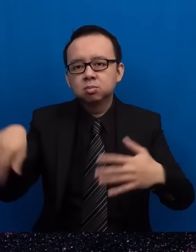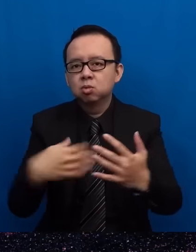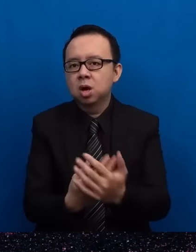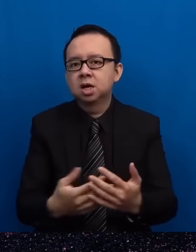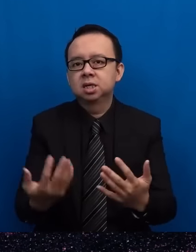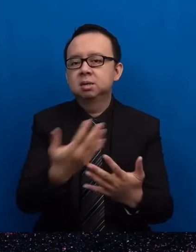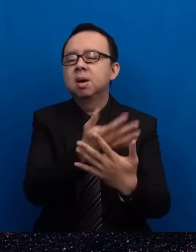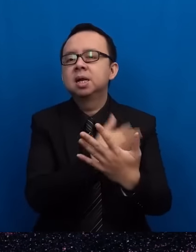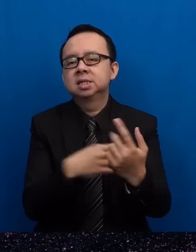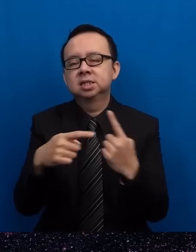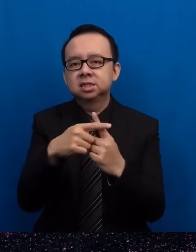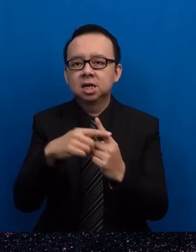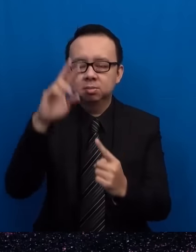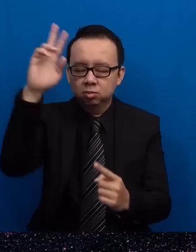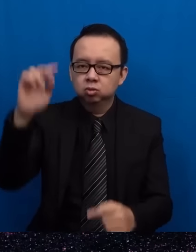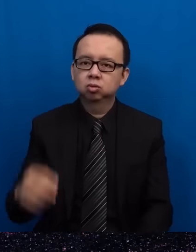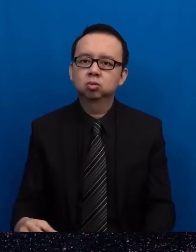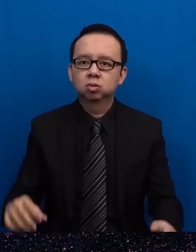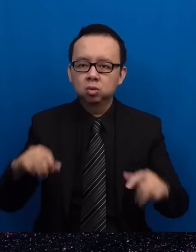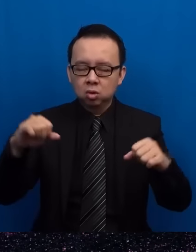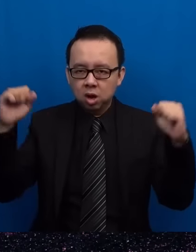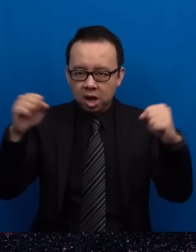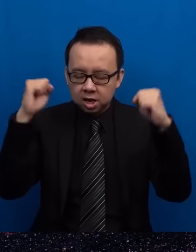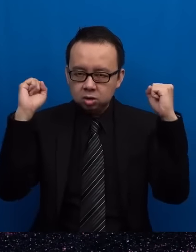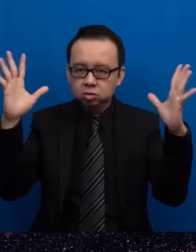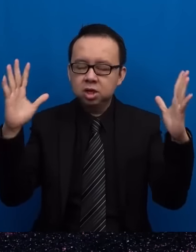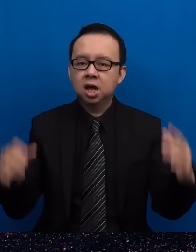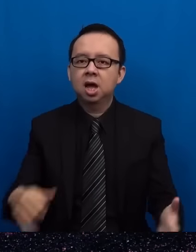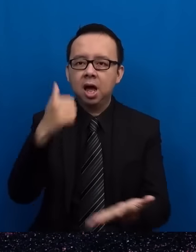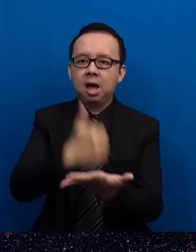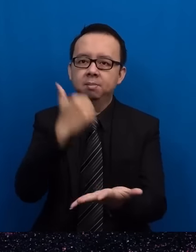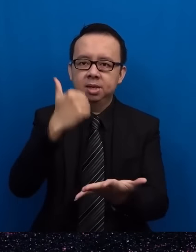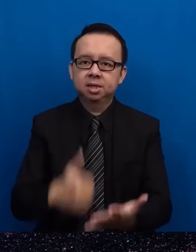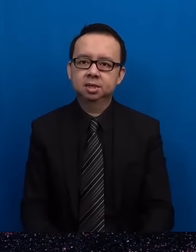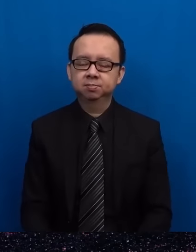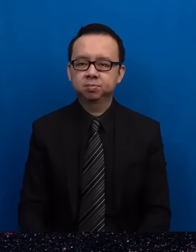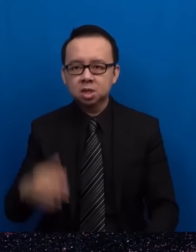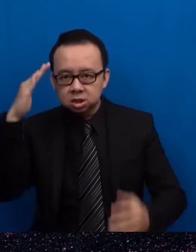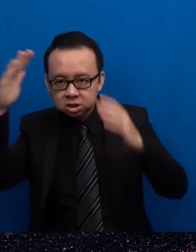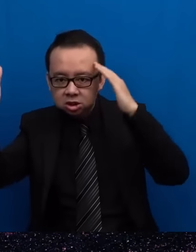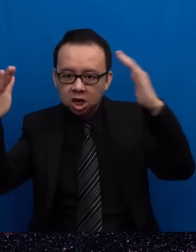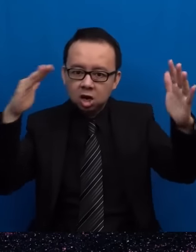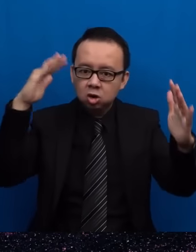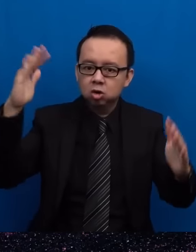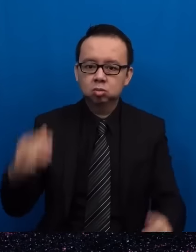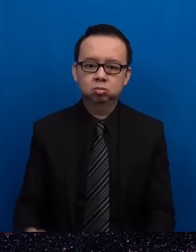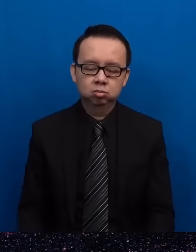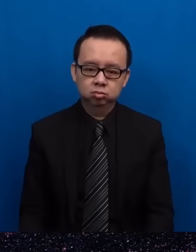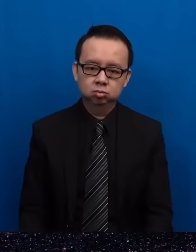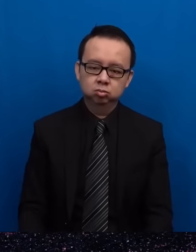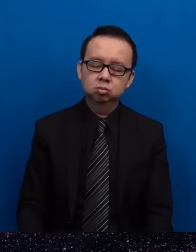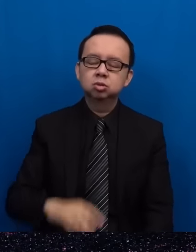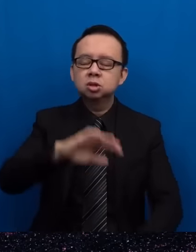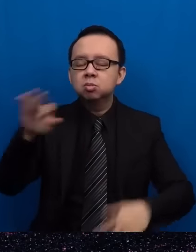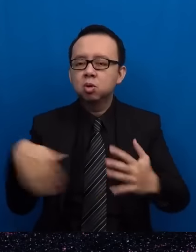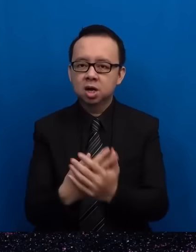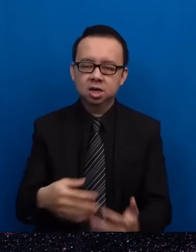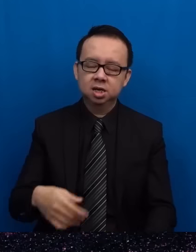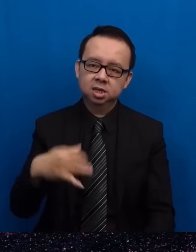Yesus Kristus. Haleluya. Amin. Puji Tuhan. Shalom semua yang